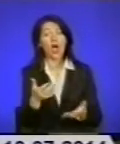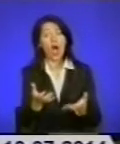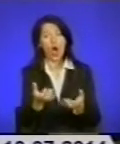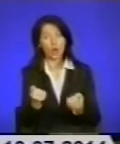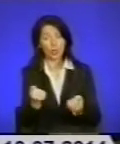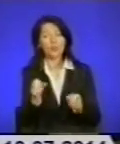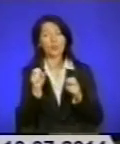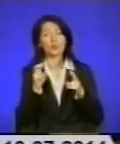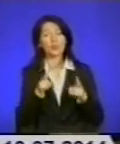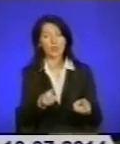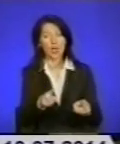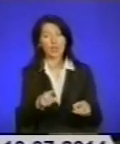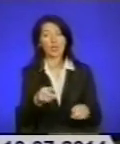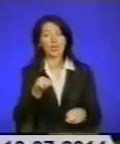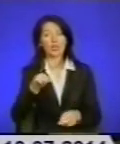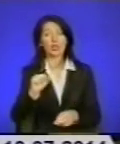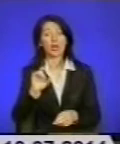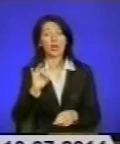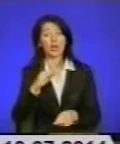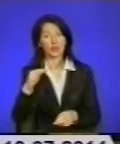отримують спеціальний тариф